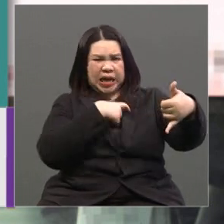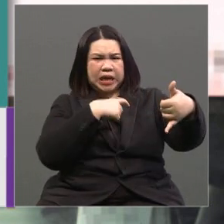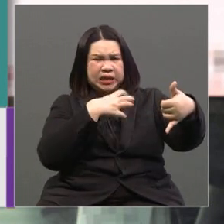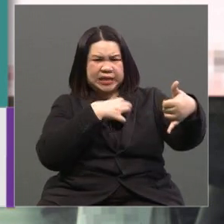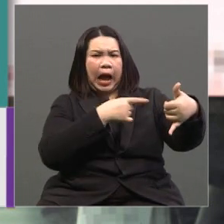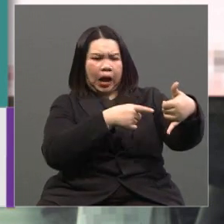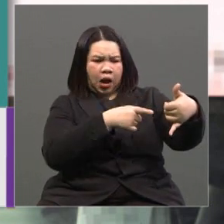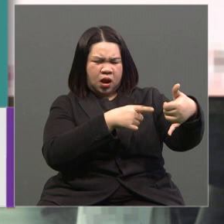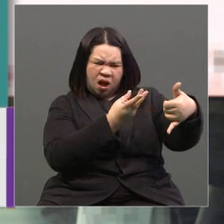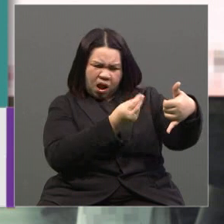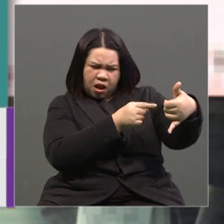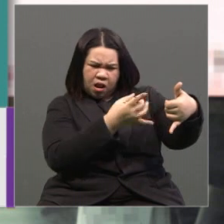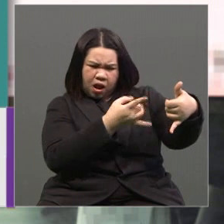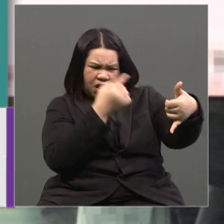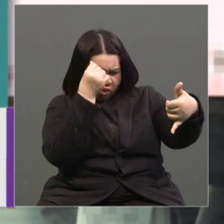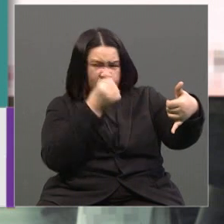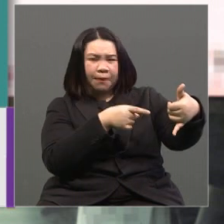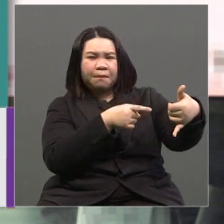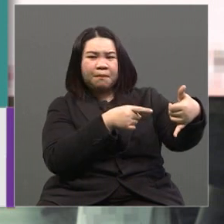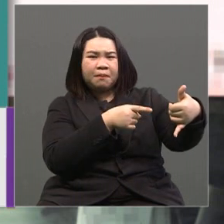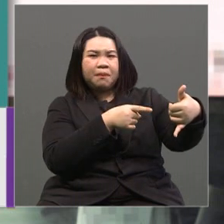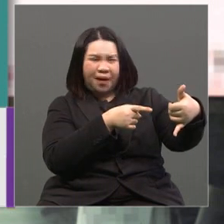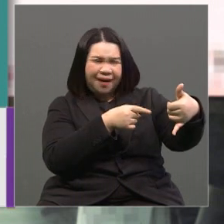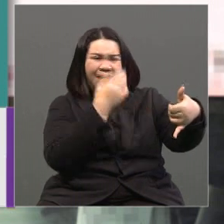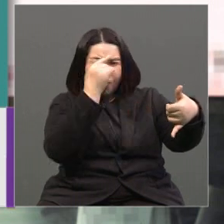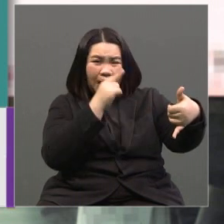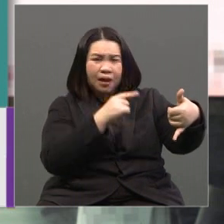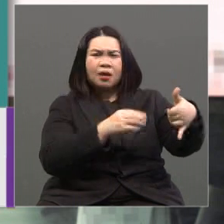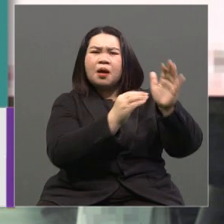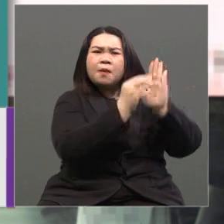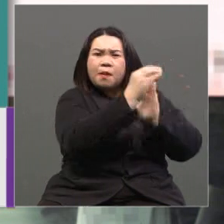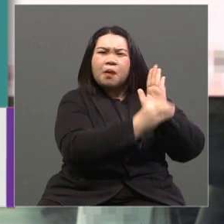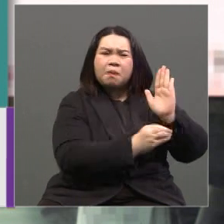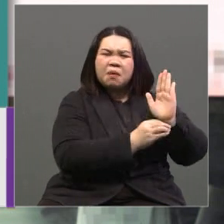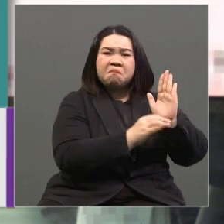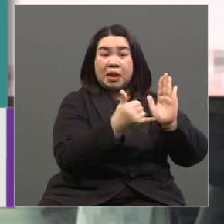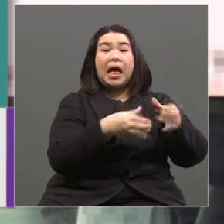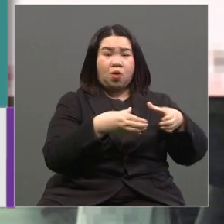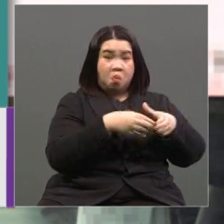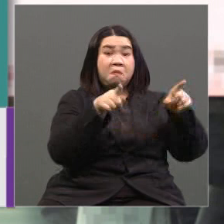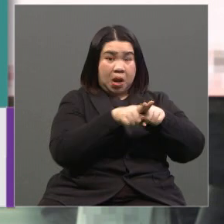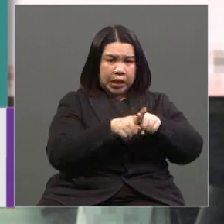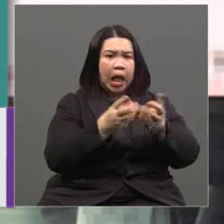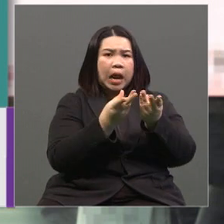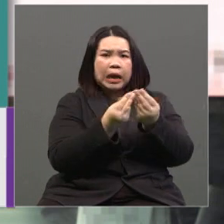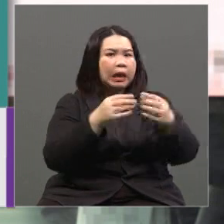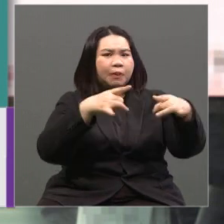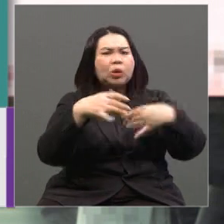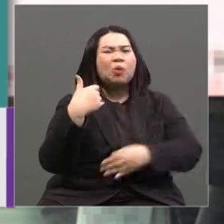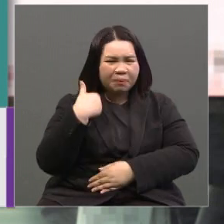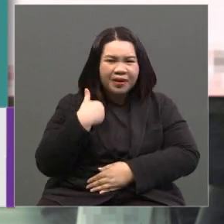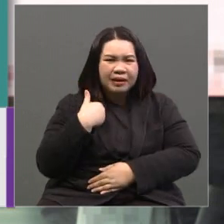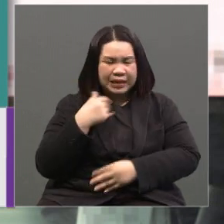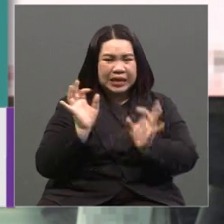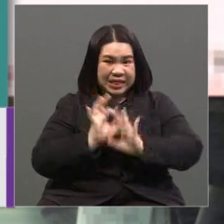เป็นหมายเลขอะไรเพราะอะไรแต่ละเขตเนี่ยแม้ว่าเป็นพรรคเดียวกันแต่อาจจะมีหมายเลขที่ไม่ตรงกันก็ได้คือว่าหมาย